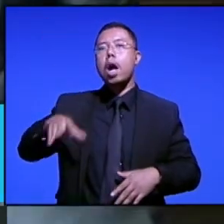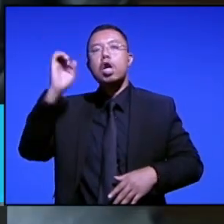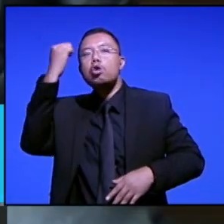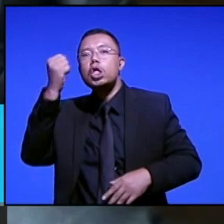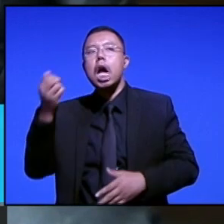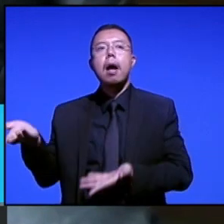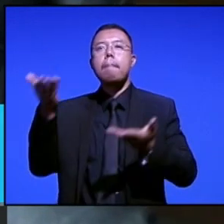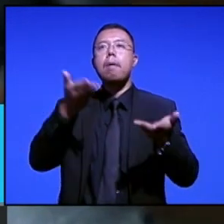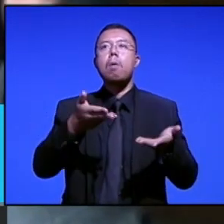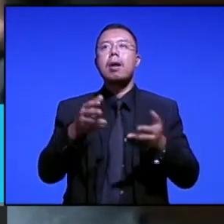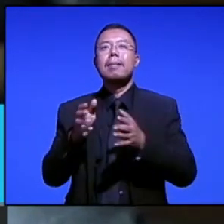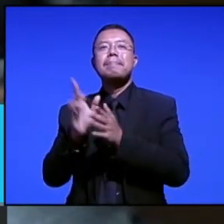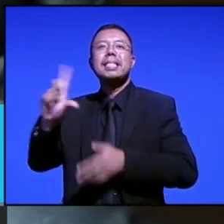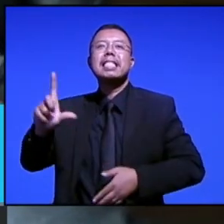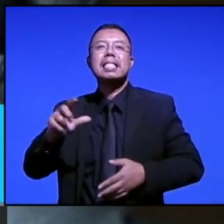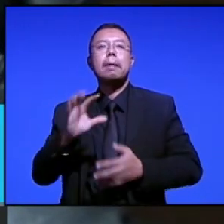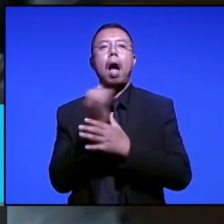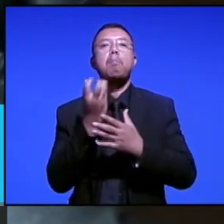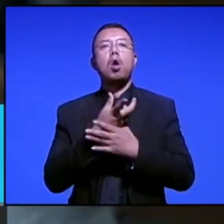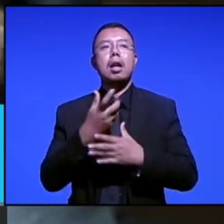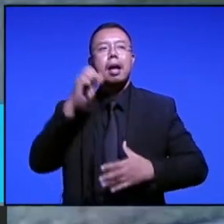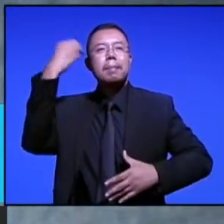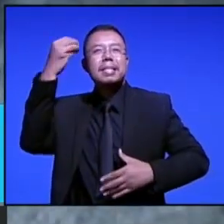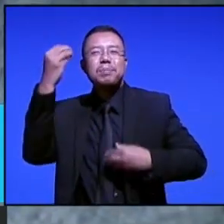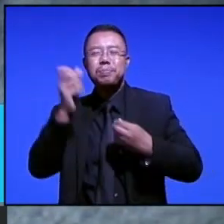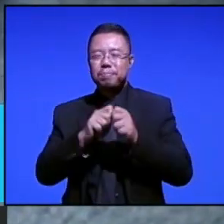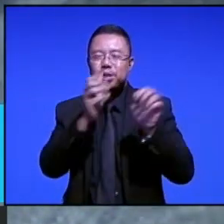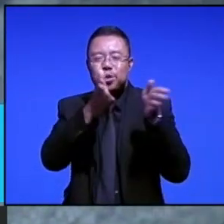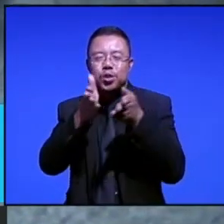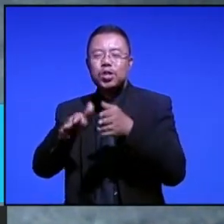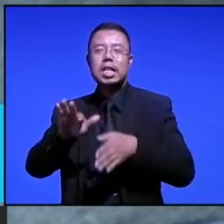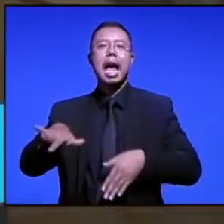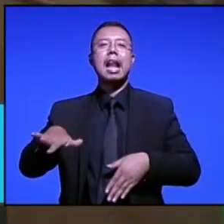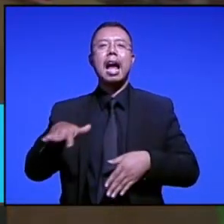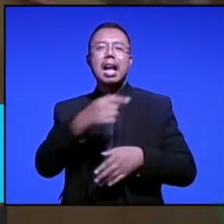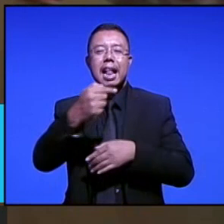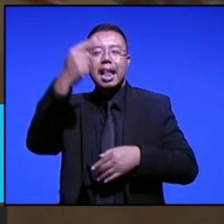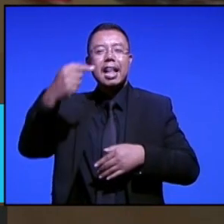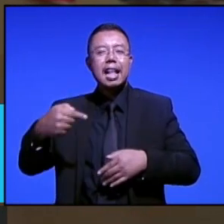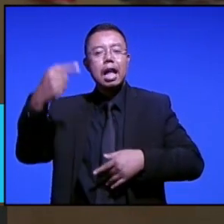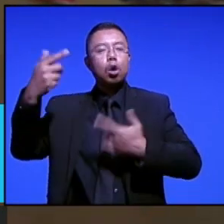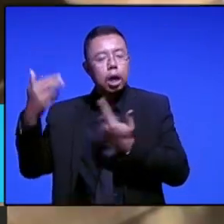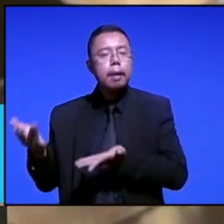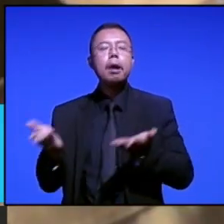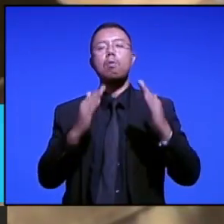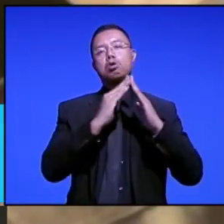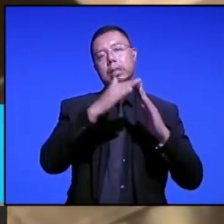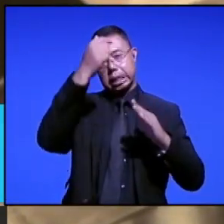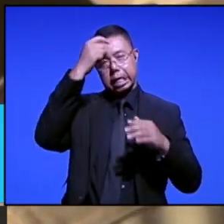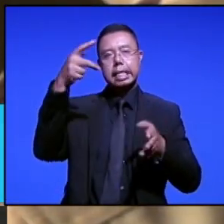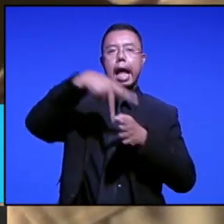meminjam ambulans lantaran sibuk mengurus buah hatinya yang kritis. Mereka akhirnya memutuskan membawa sang anak ke rumah sakit dengan sepeda